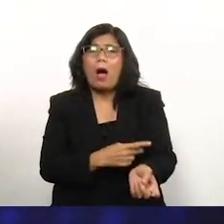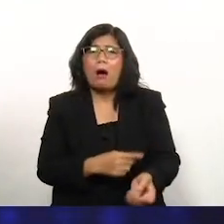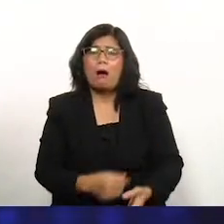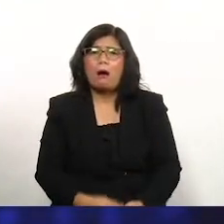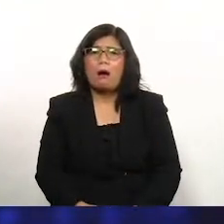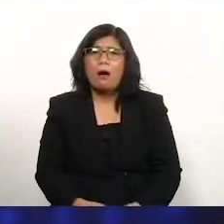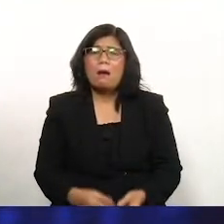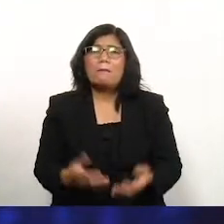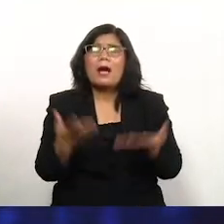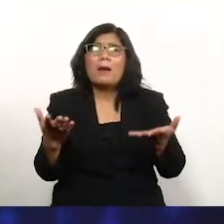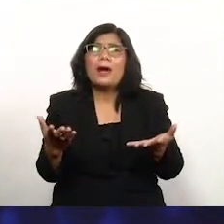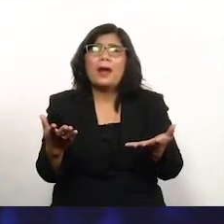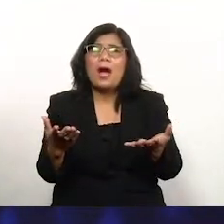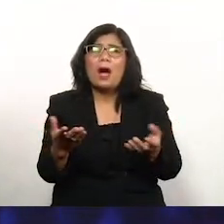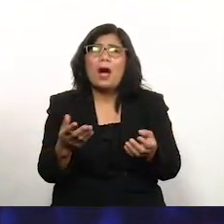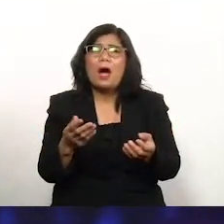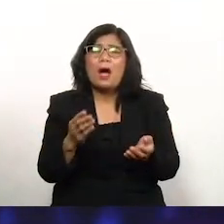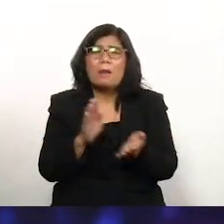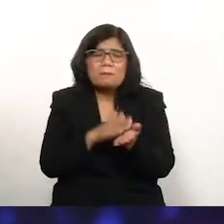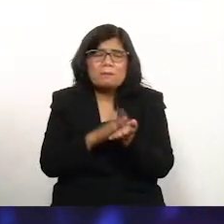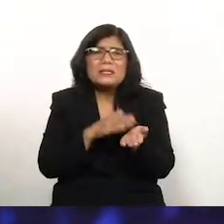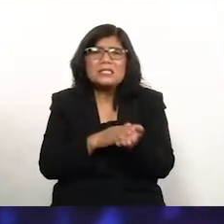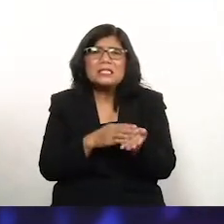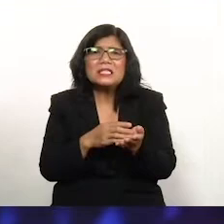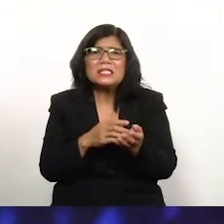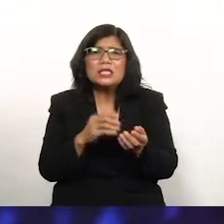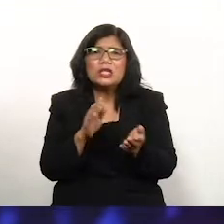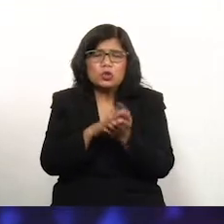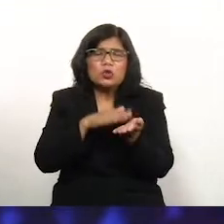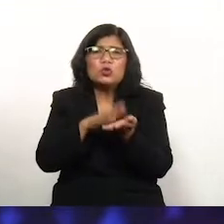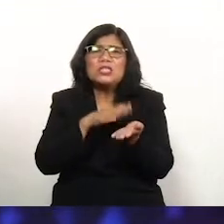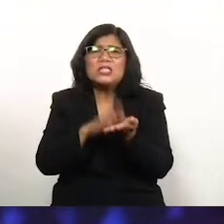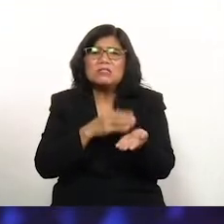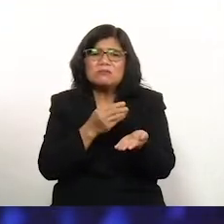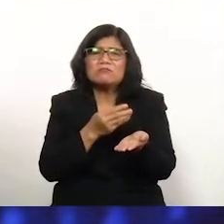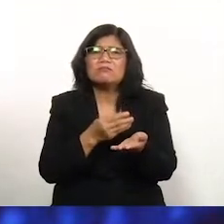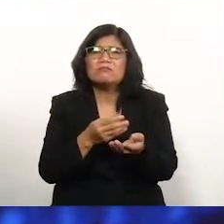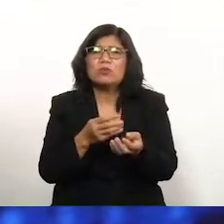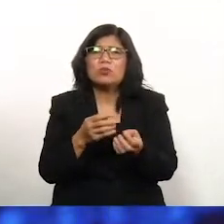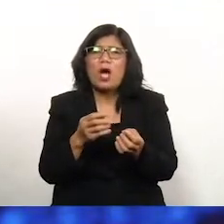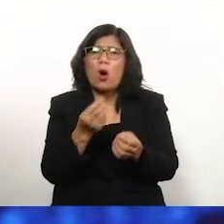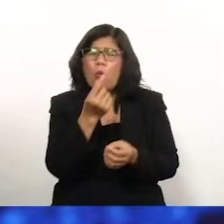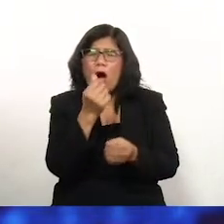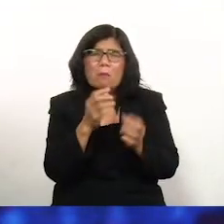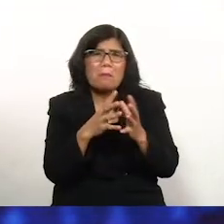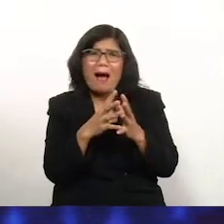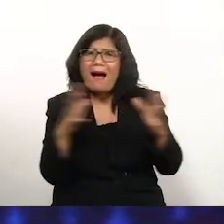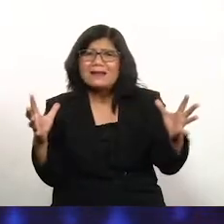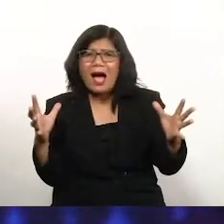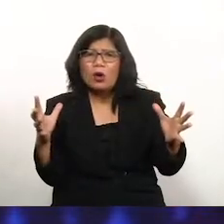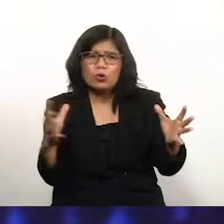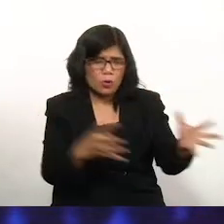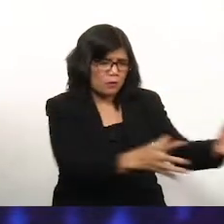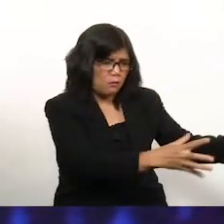Hai bagaimana bisnis perjudian Hai punya Jana yang besar Ya udah menyeret